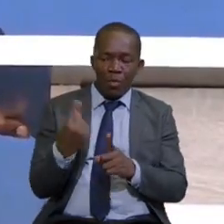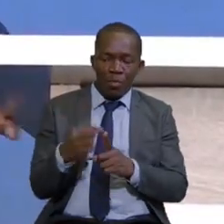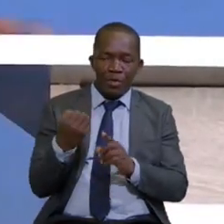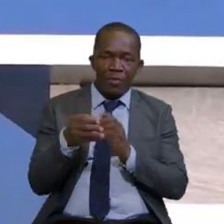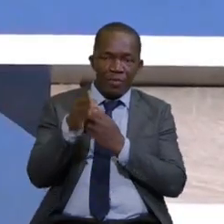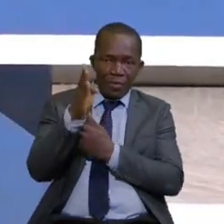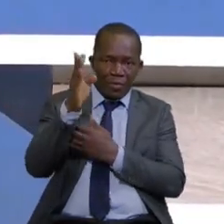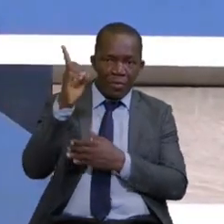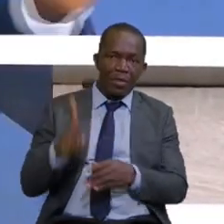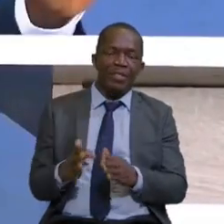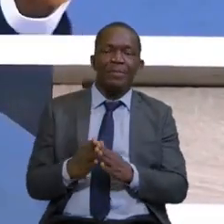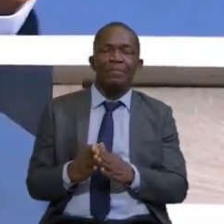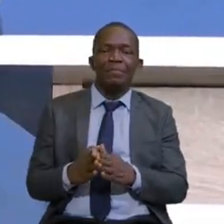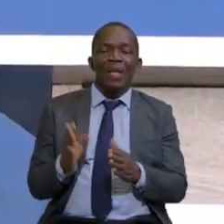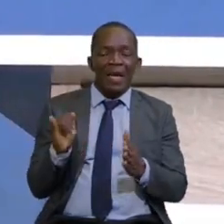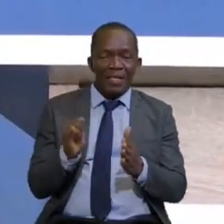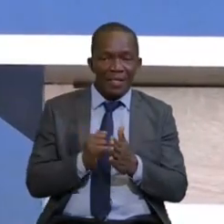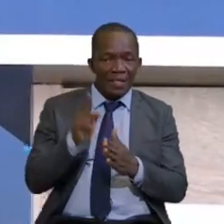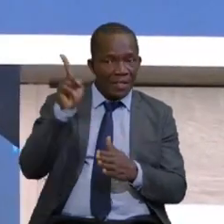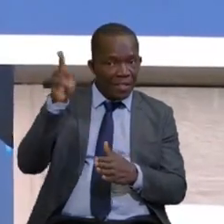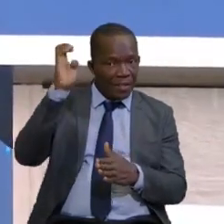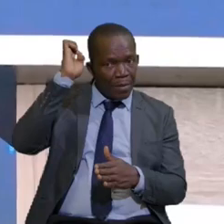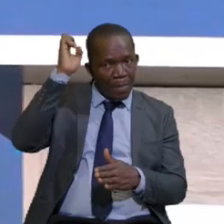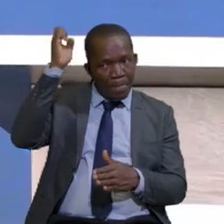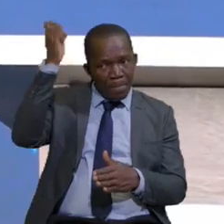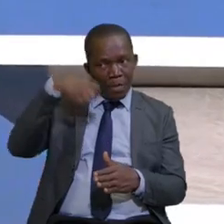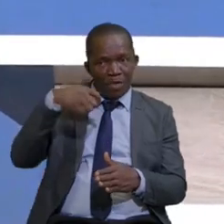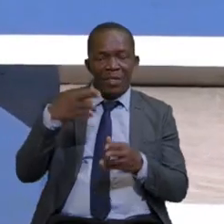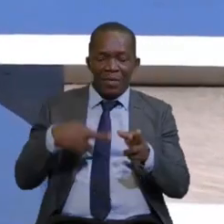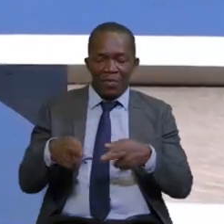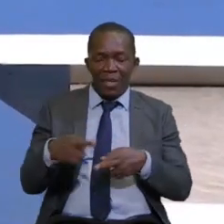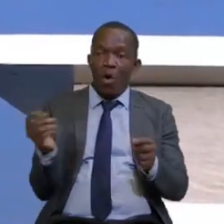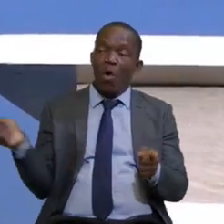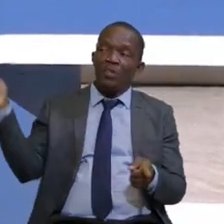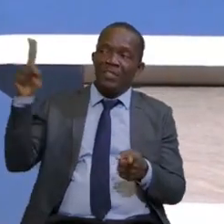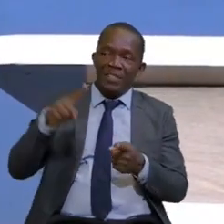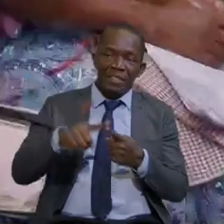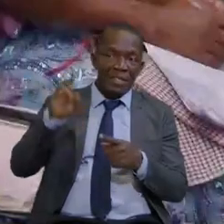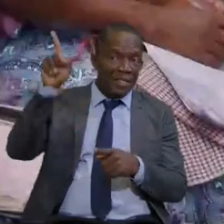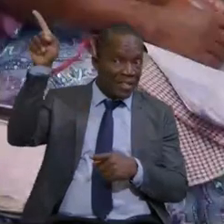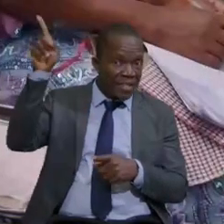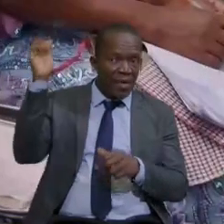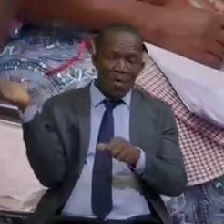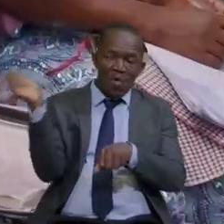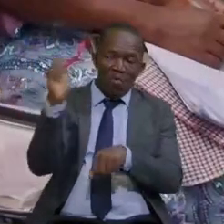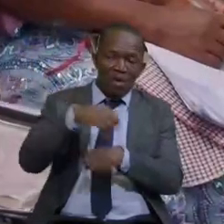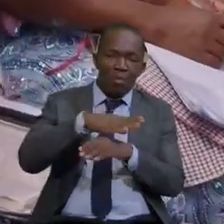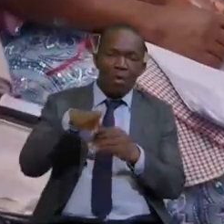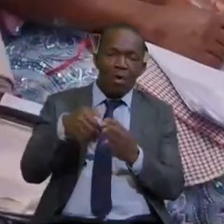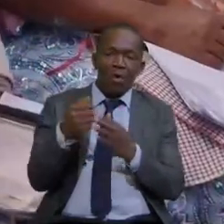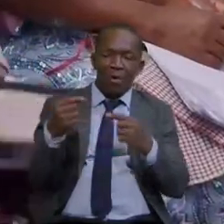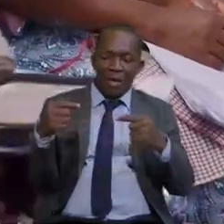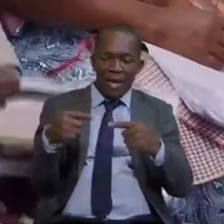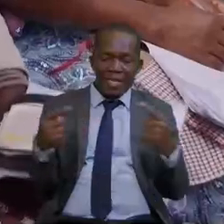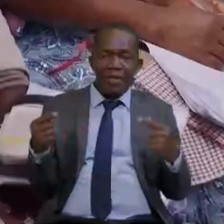ait mis tous les ennemis sous ses pieds. Gloire à Dieu. Ça va arriver